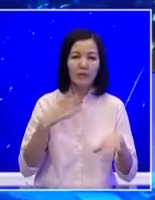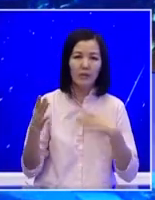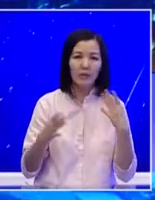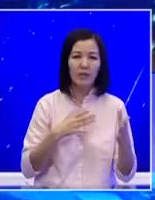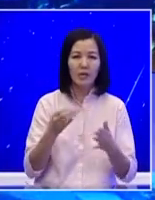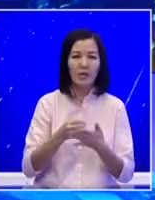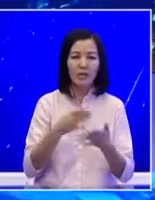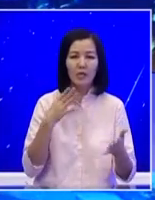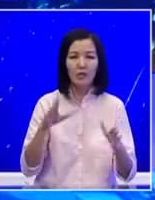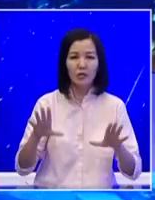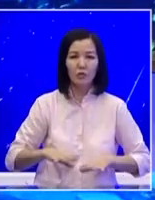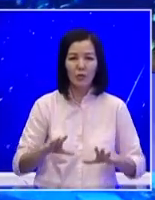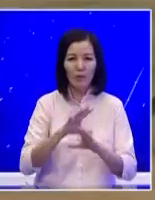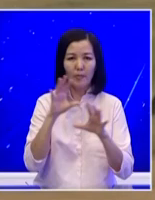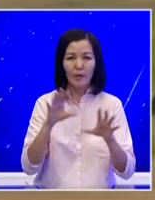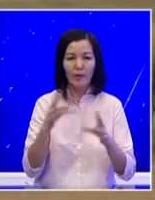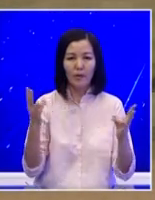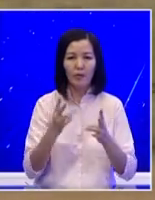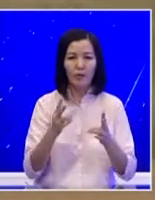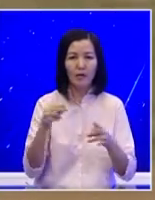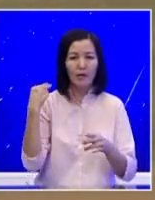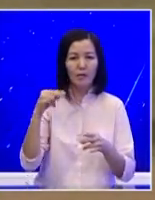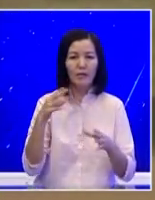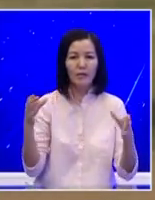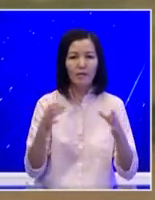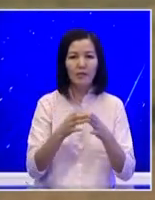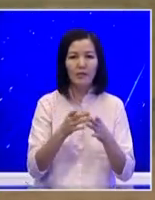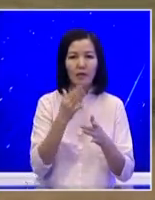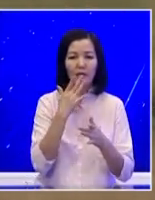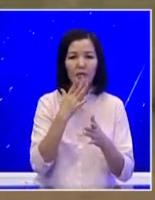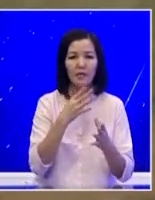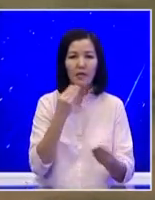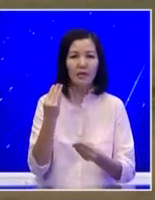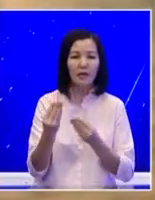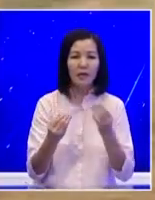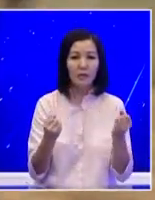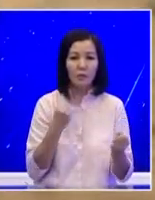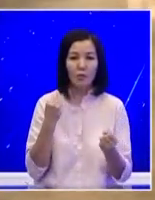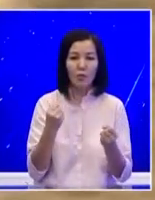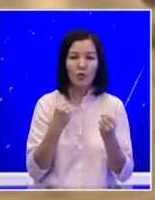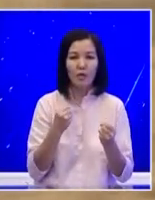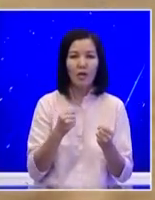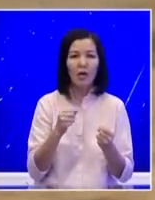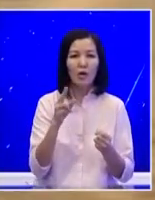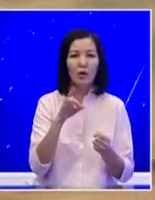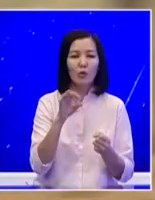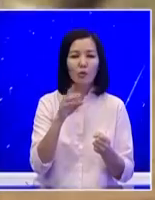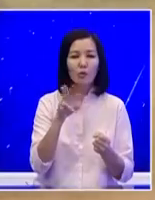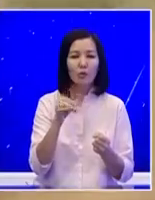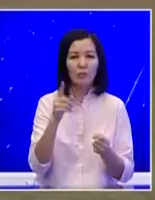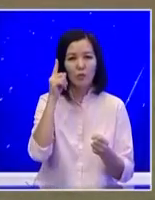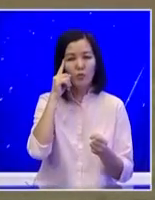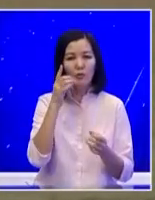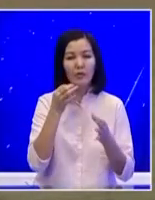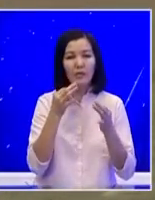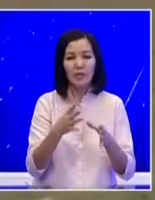тулпаров крайне необходимо. Президент Федерации национальных видов спорта, опытный коневод-заводчик Рустем Дошанов считает, что секрет